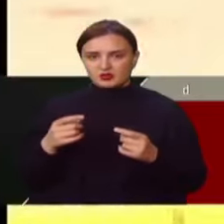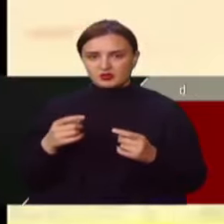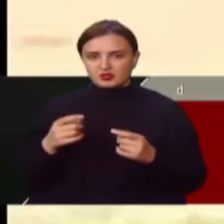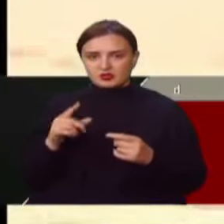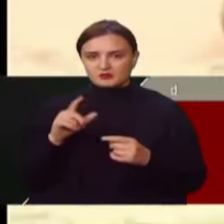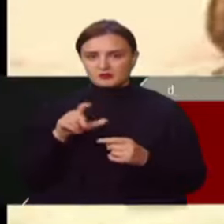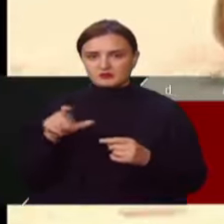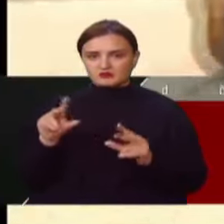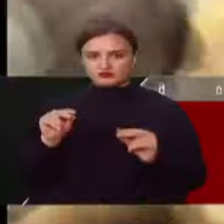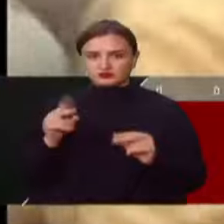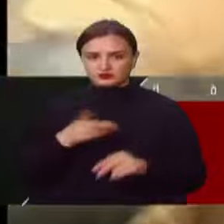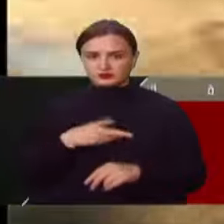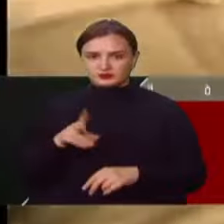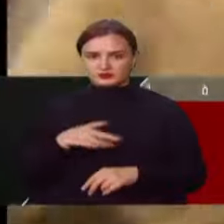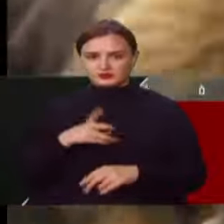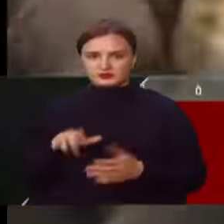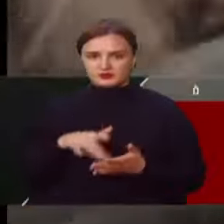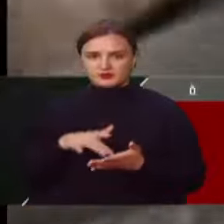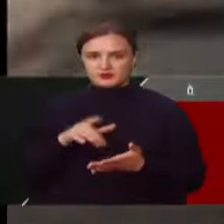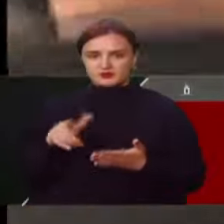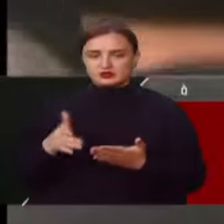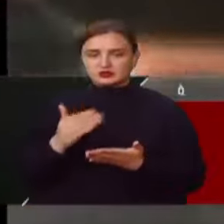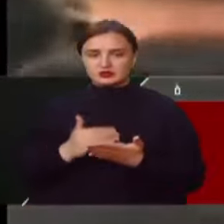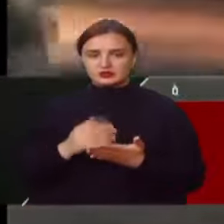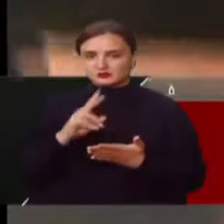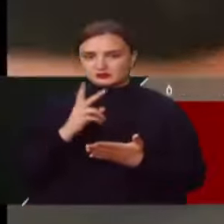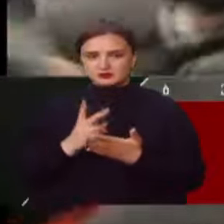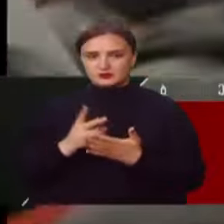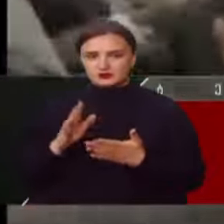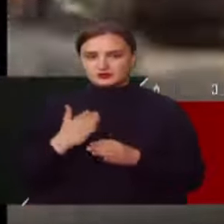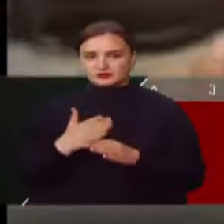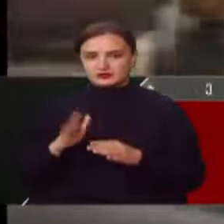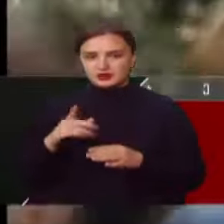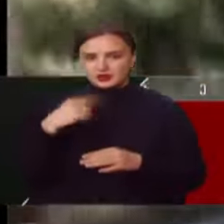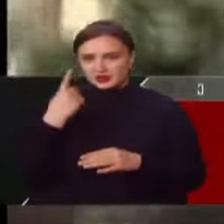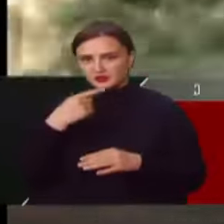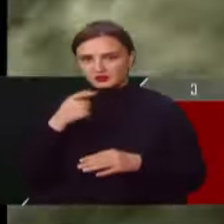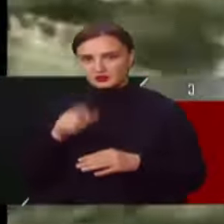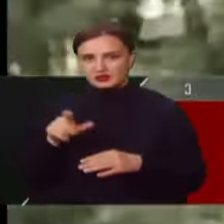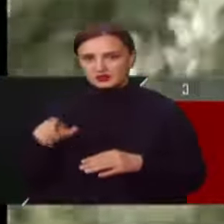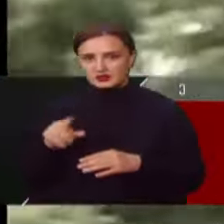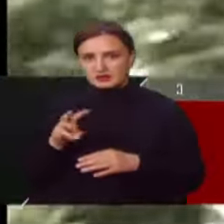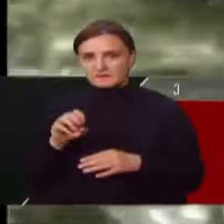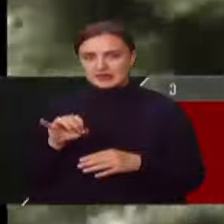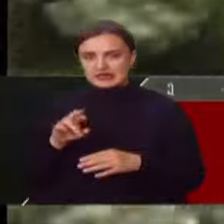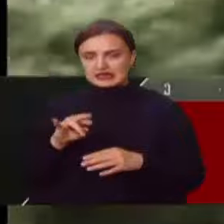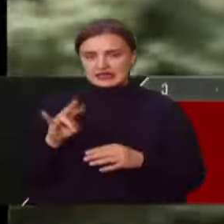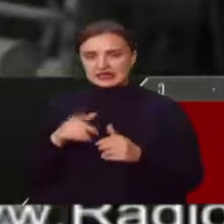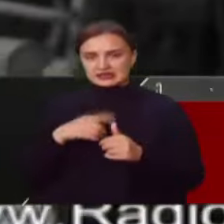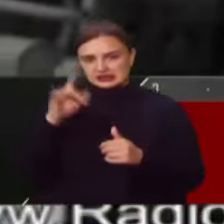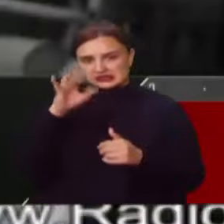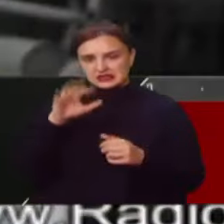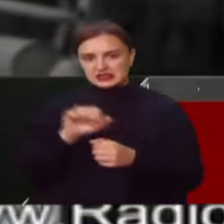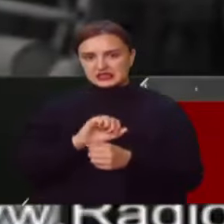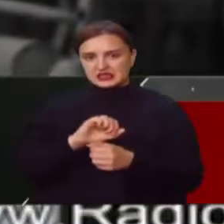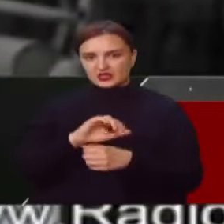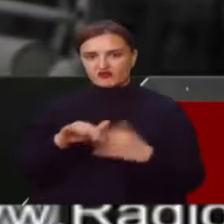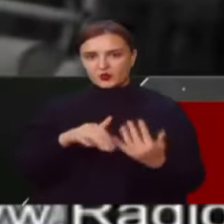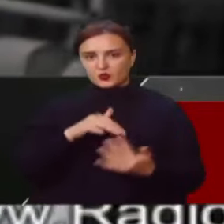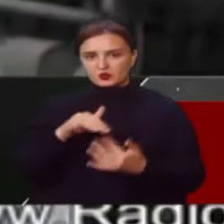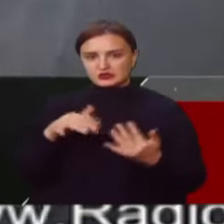მშვიდობიანი მოქალაქე შეეწირა. ამ შედეგების მიუხედავად ცალკეული სუბიექტების მხრიდან მაიდნის სახელით ცნობილი რევოლუციური